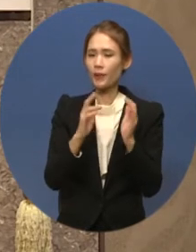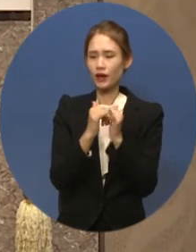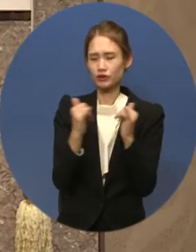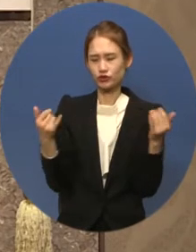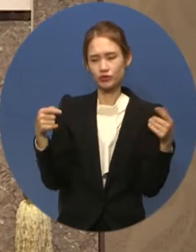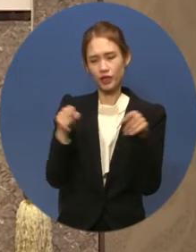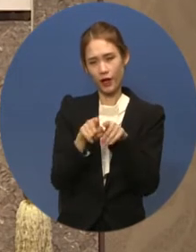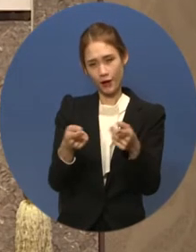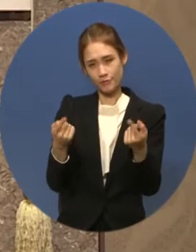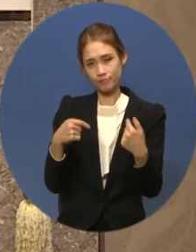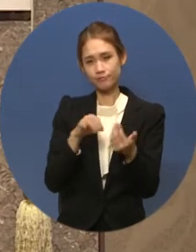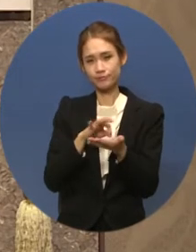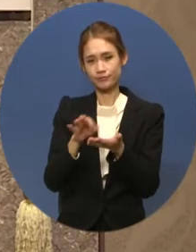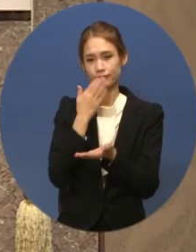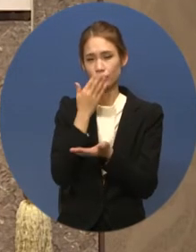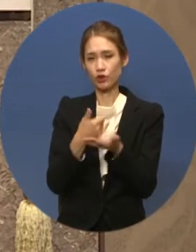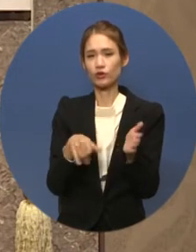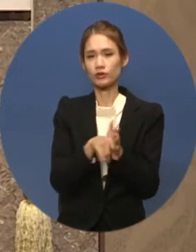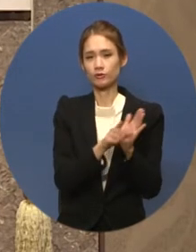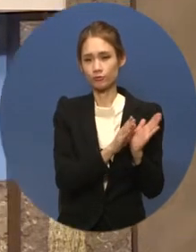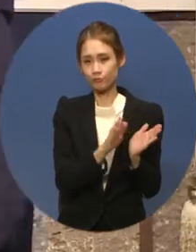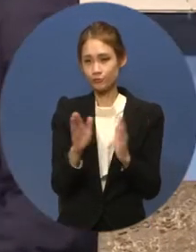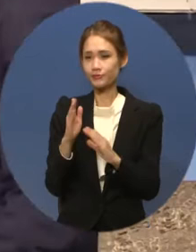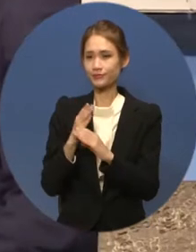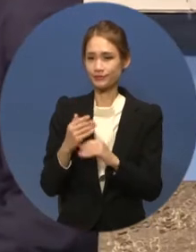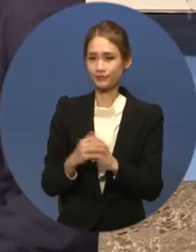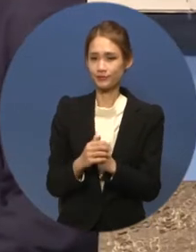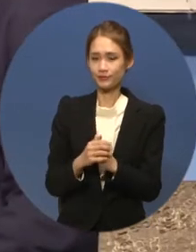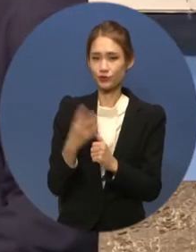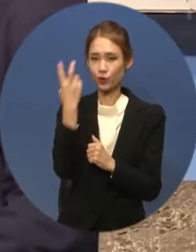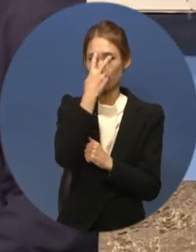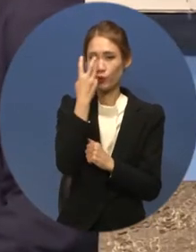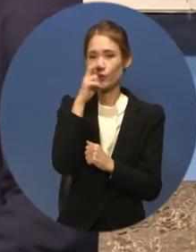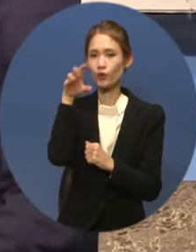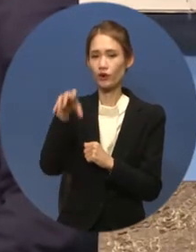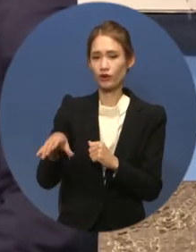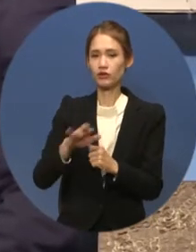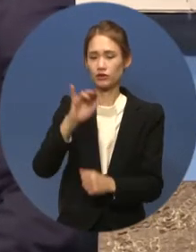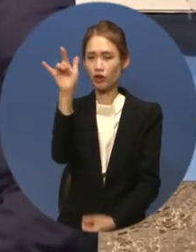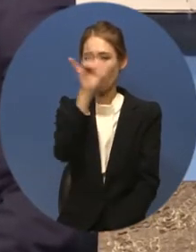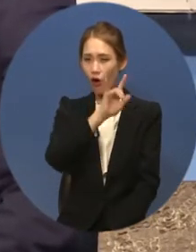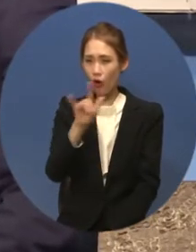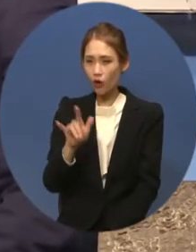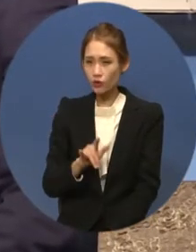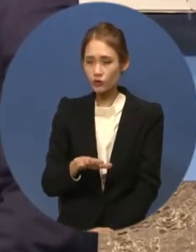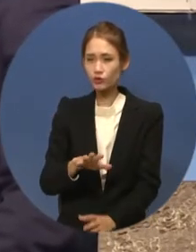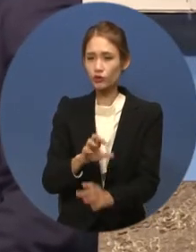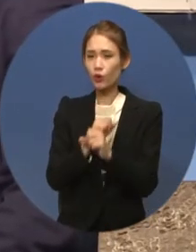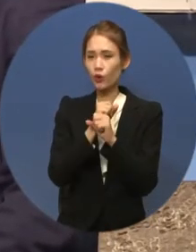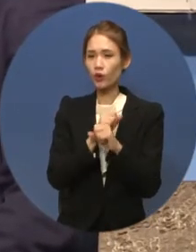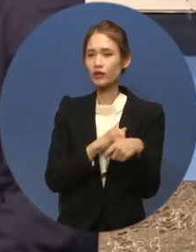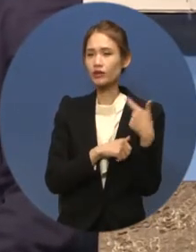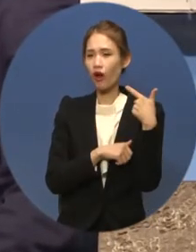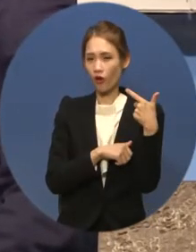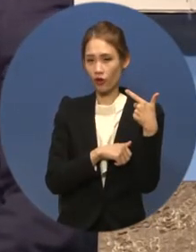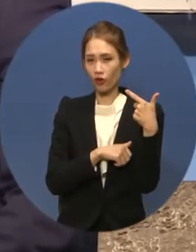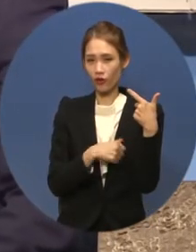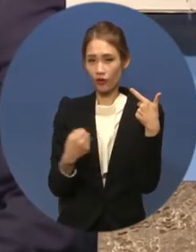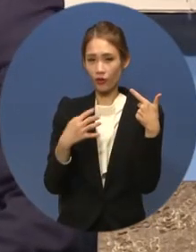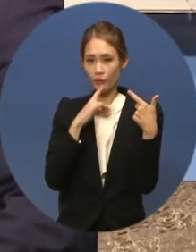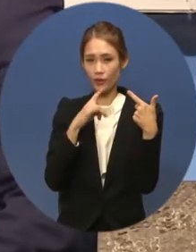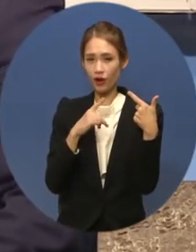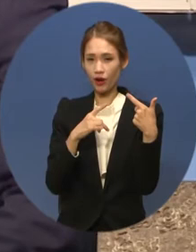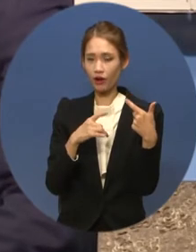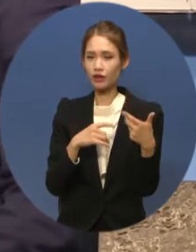이용하실 수 있도록 그렇게 준비하고 있습니다 예 그리고 요양원 2 4 전국의 6개 저도 있다고 말씀해주셨어요 예언은